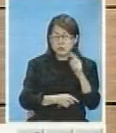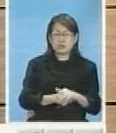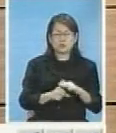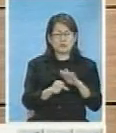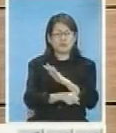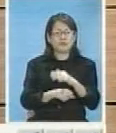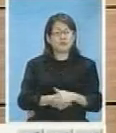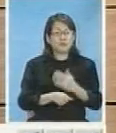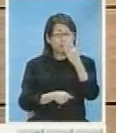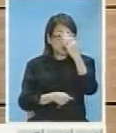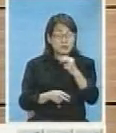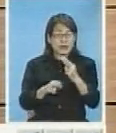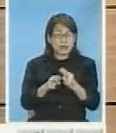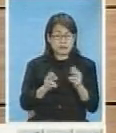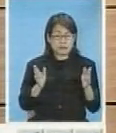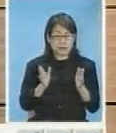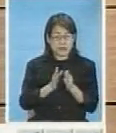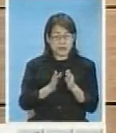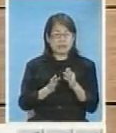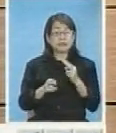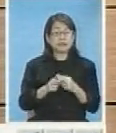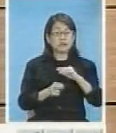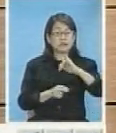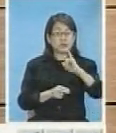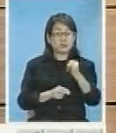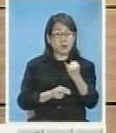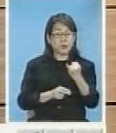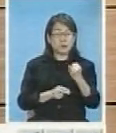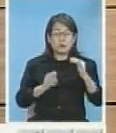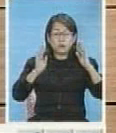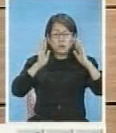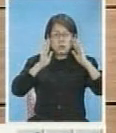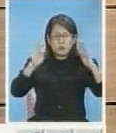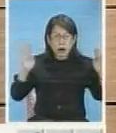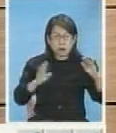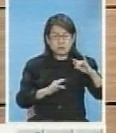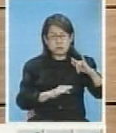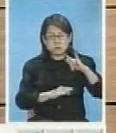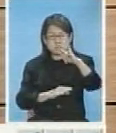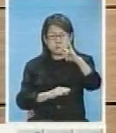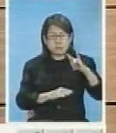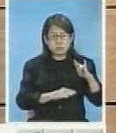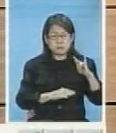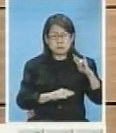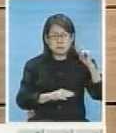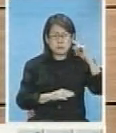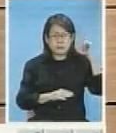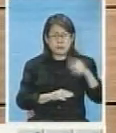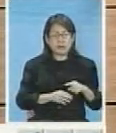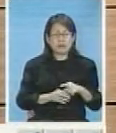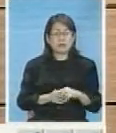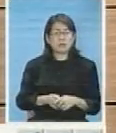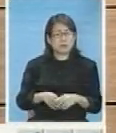อนั้นนอกจากไม่มีความรู้เชี่ยวชาญด้านการเงินแล้วยังอาจจะถูกมองว่าขัดคุณสมบั